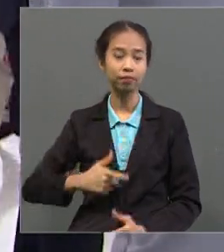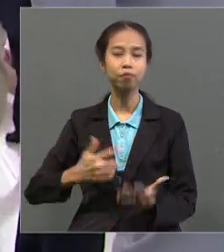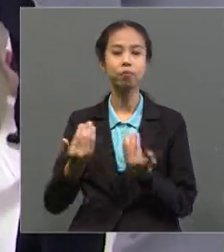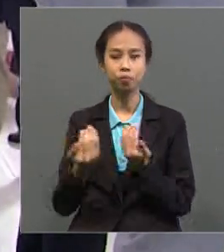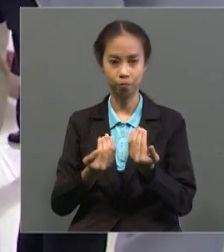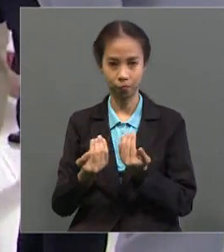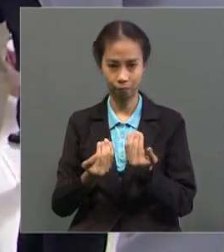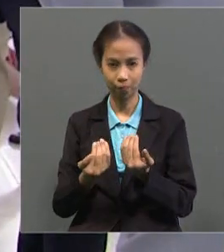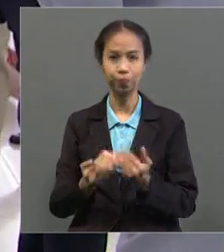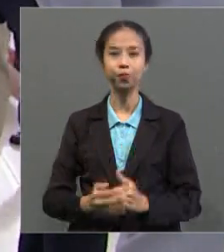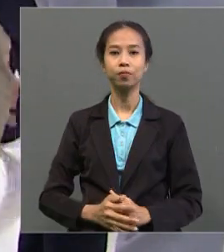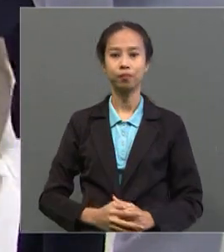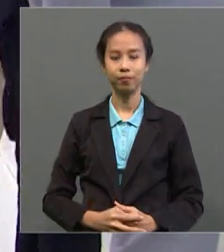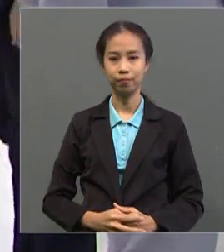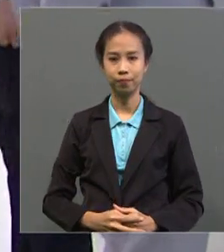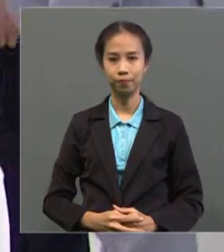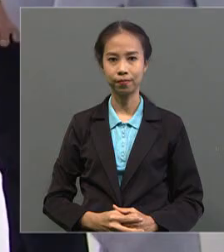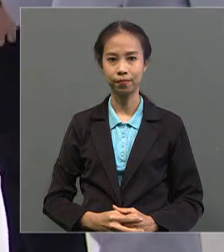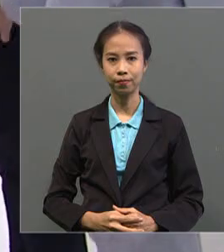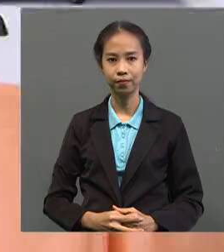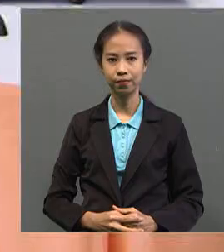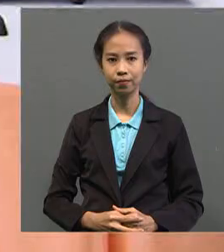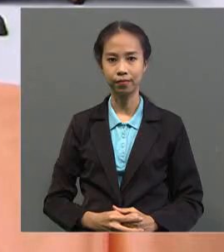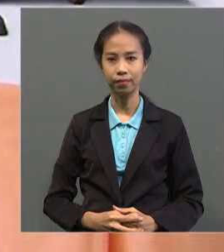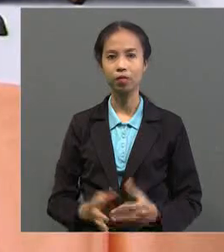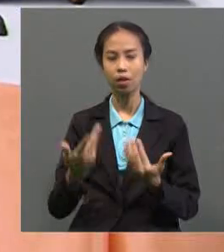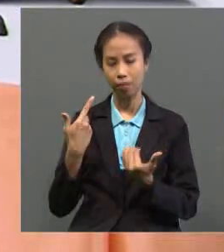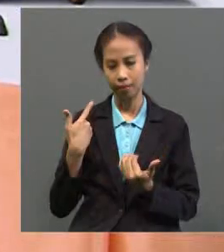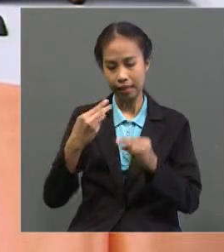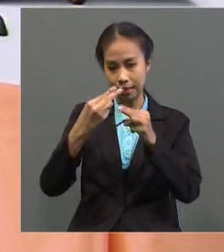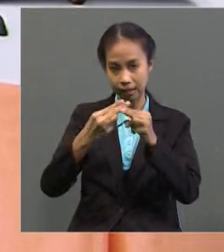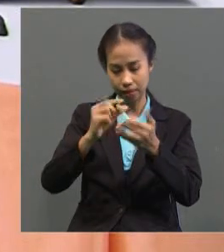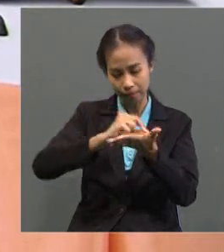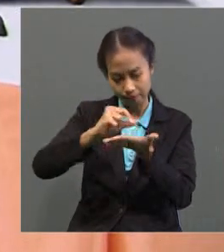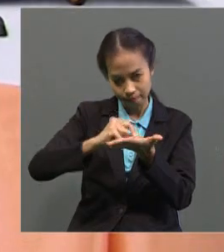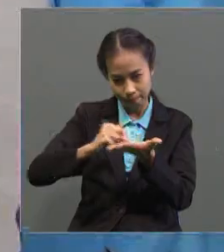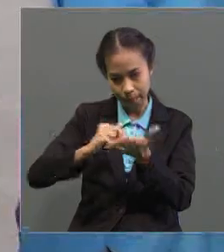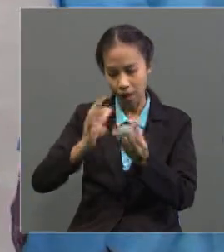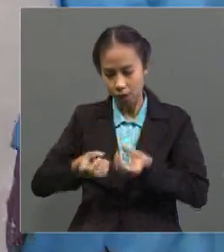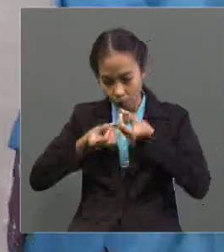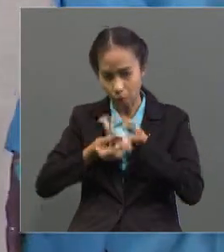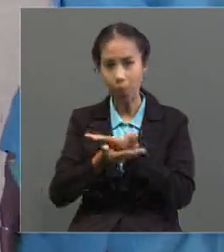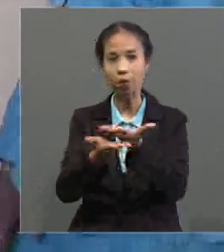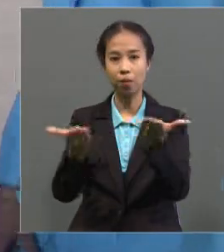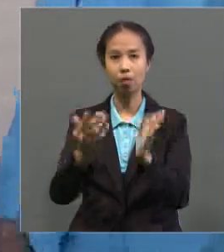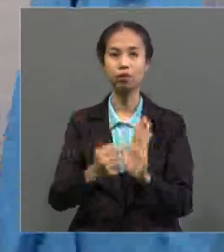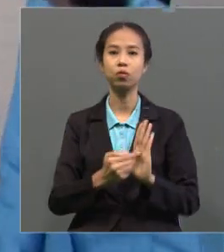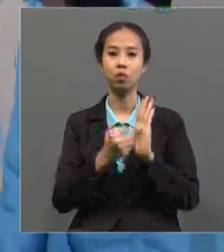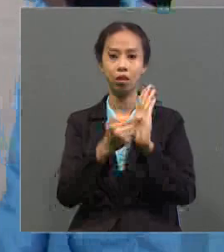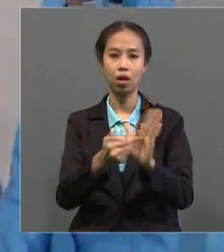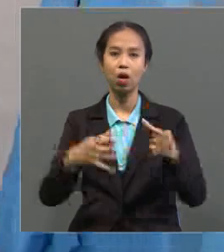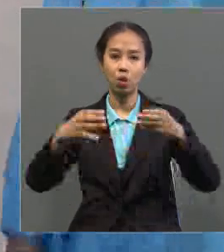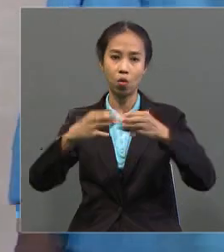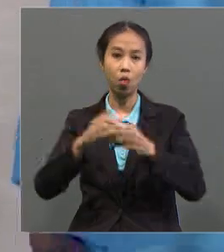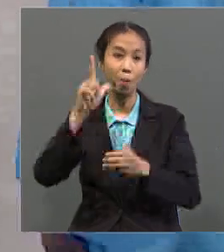กรมหลวงราชสีห์พัฒน์มหาวัชรราชธิดาพร้อมลงนามถวายพระพรอ่าอาทิเครือข่ายกองทุนแม่ของแผ่น